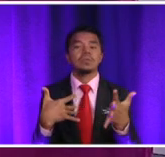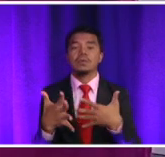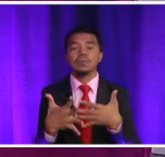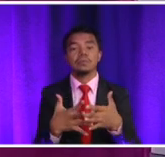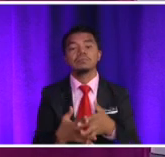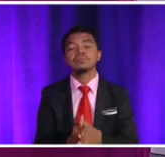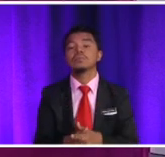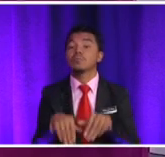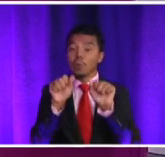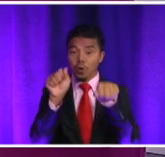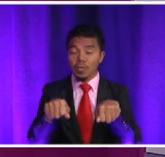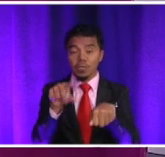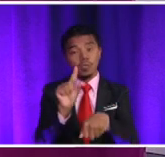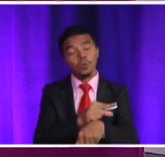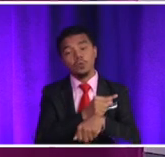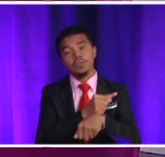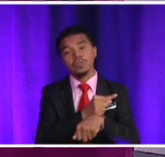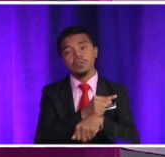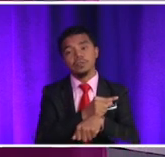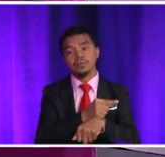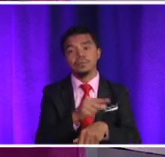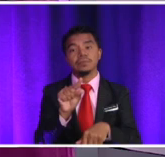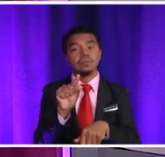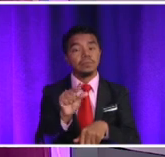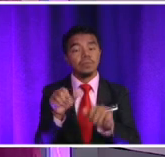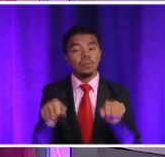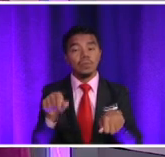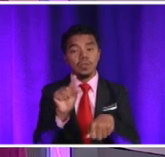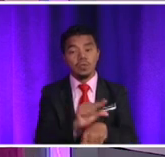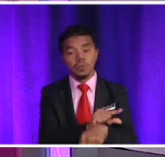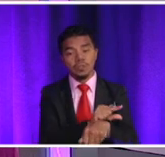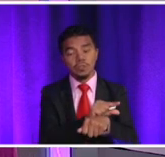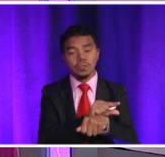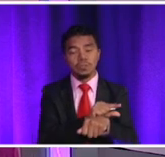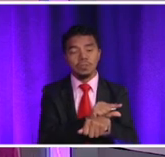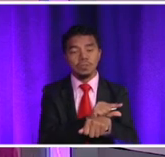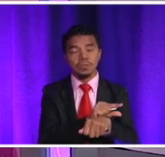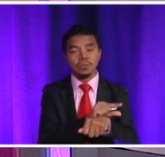dekat shopee Mall jadi kedudukan dia itu mesti di tingkat bawah